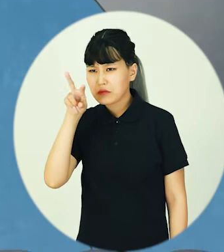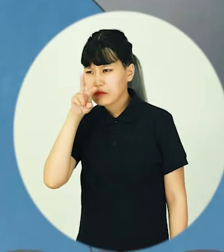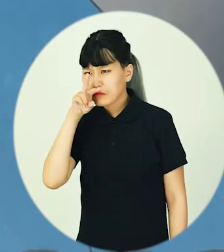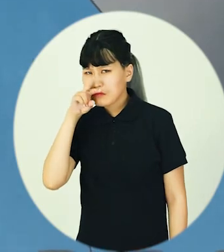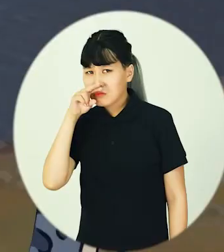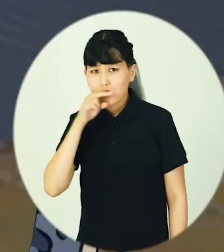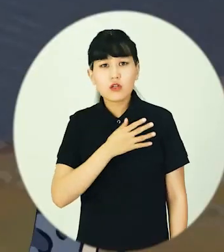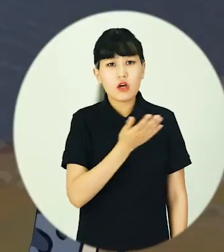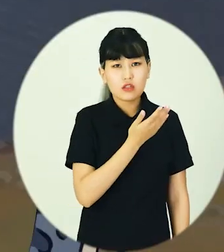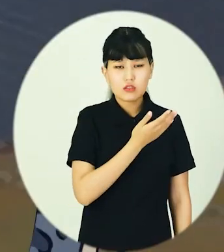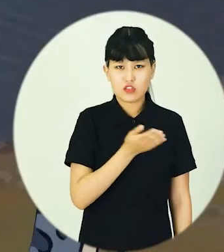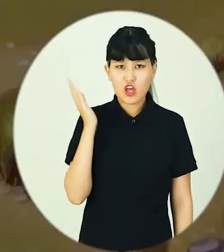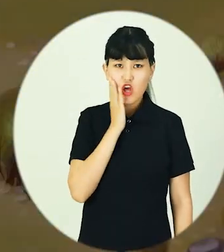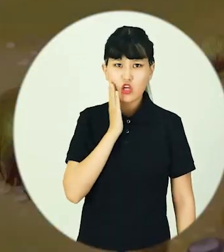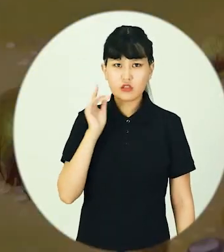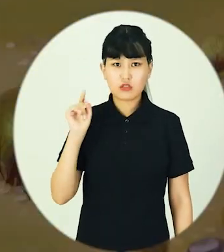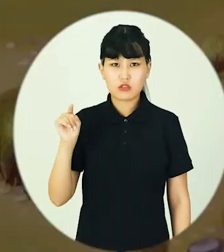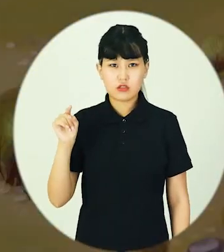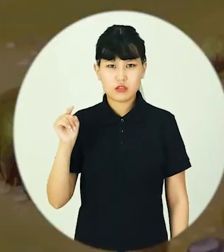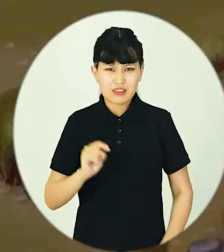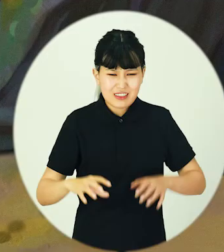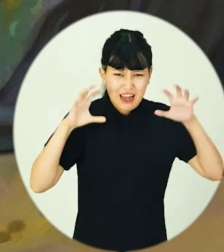Яасан би? Ээч?